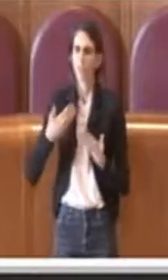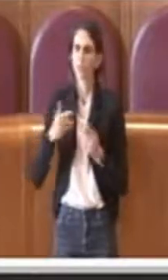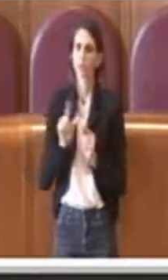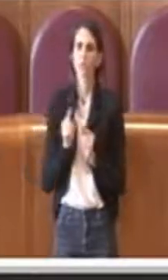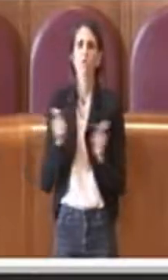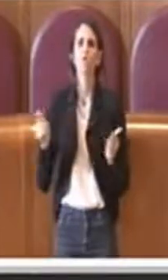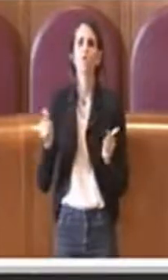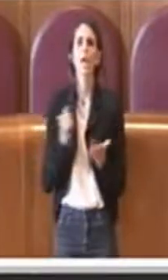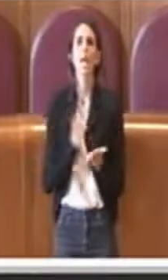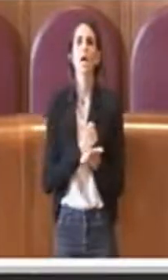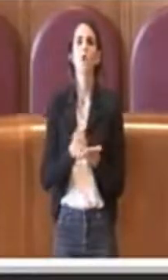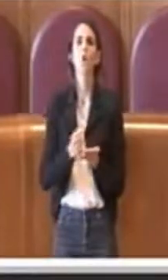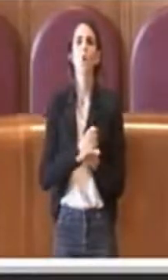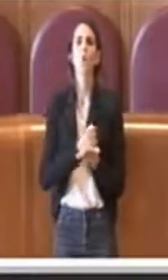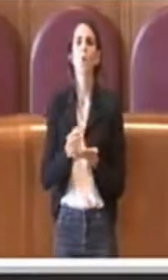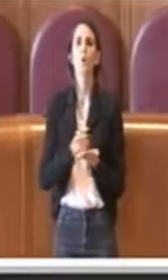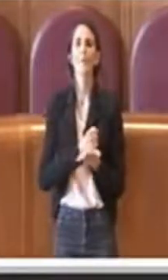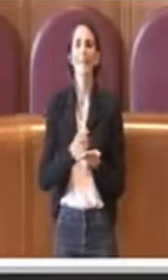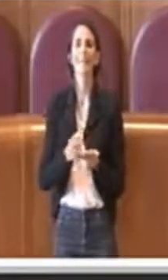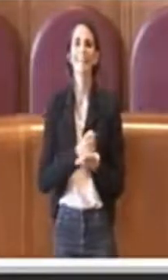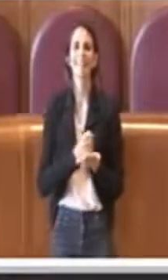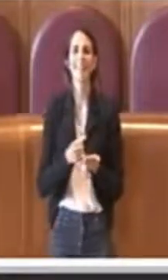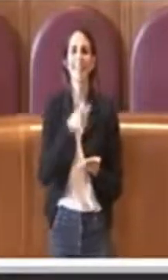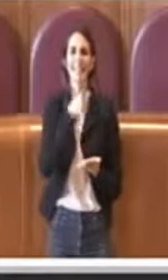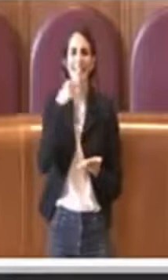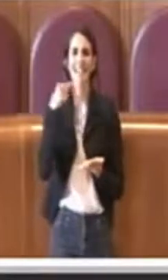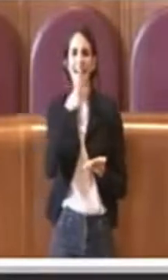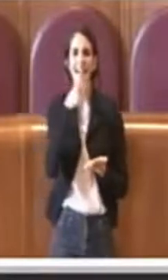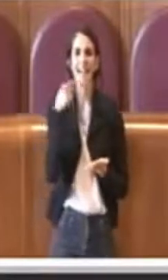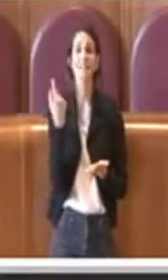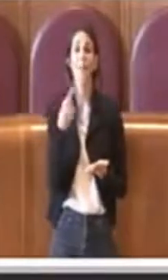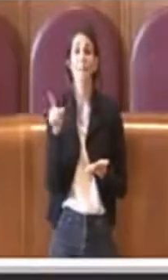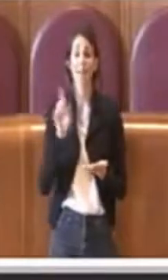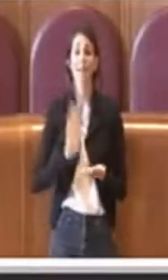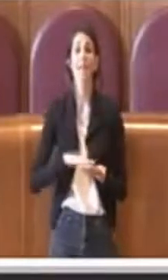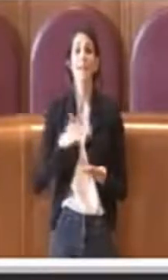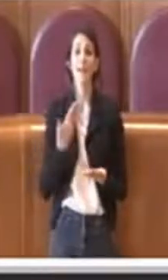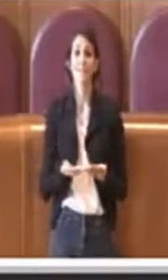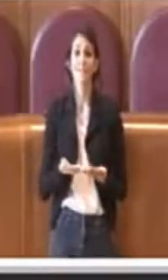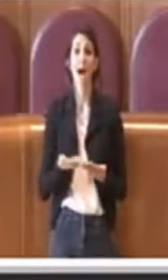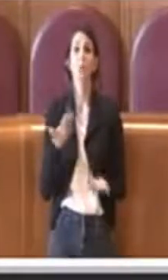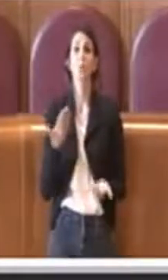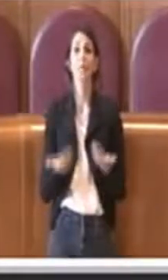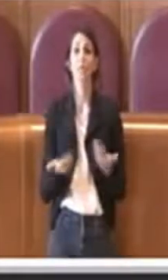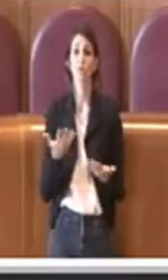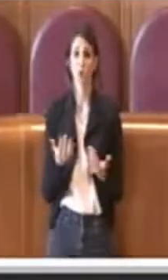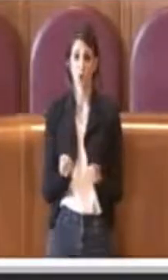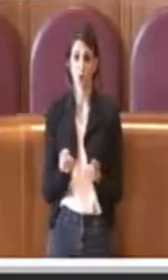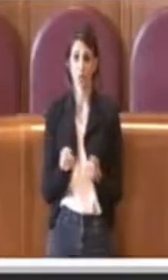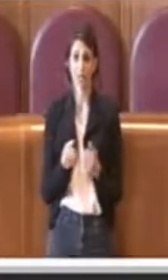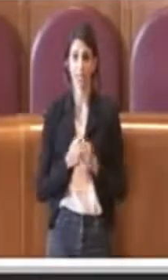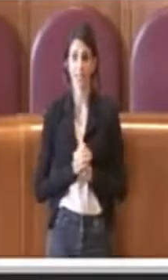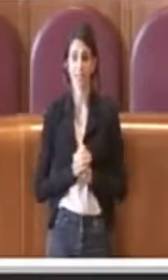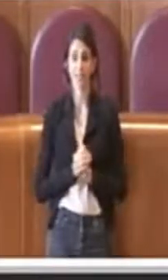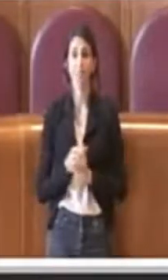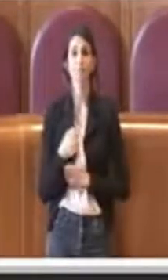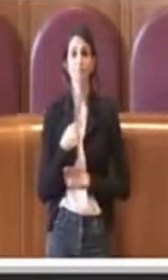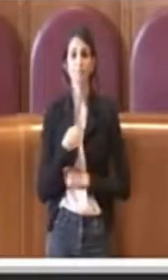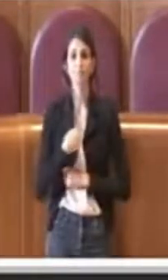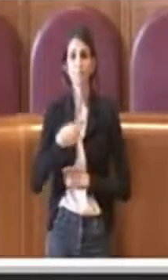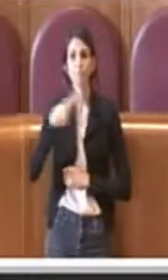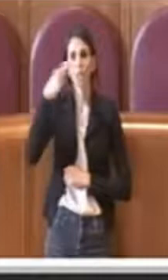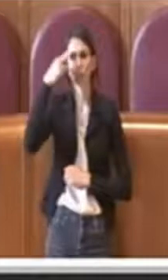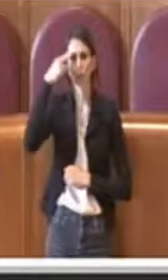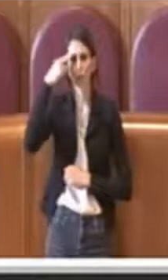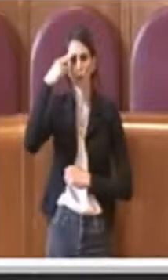conseguenti per far sì che questa valutazione fosse davvero concreta ricordo che bisognava